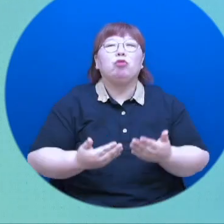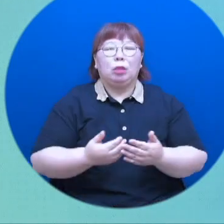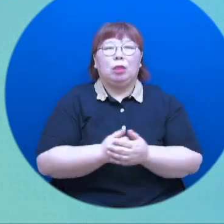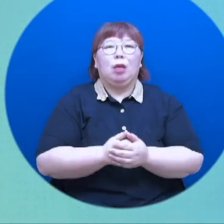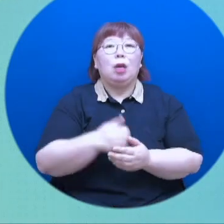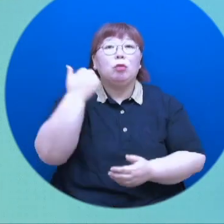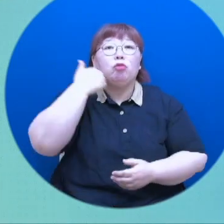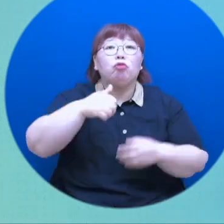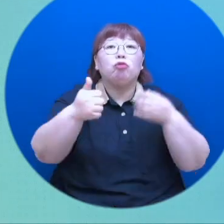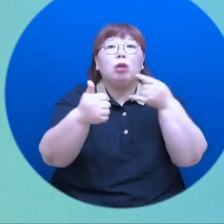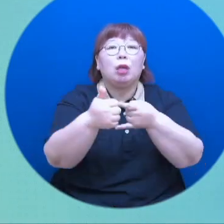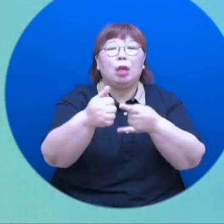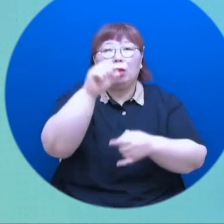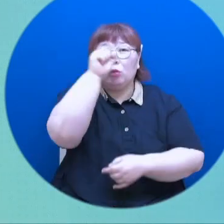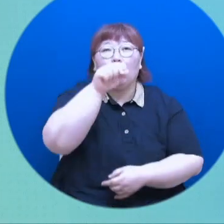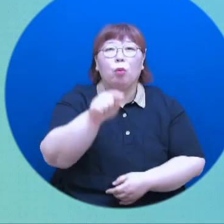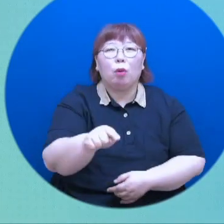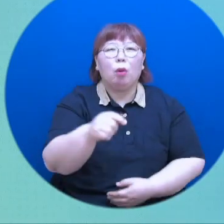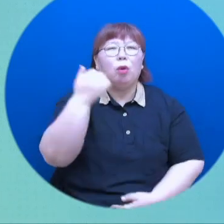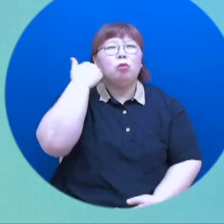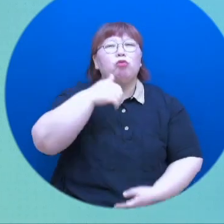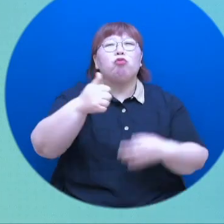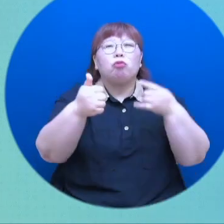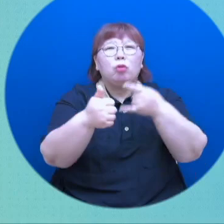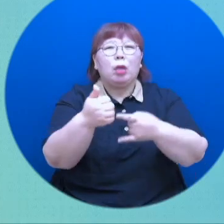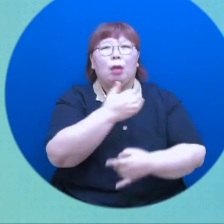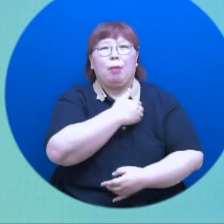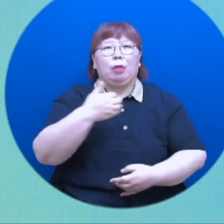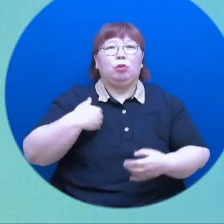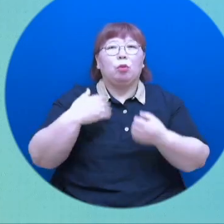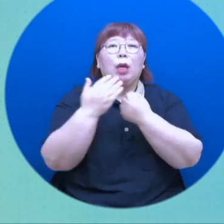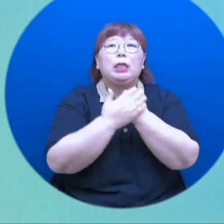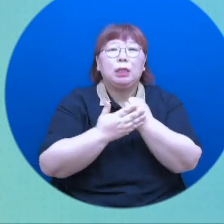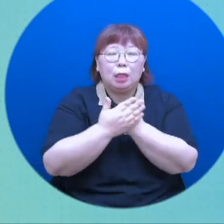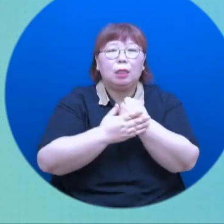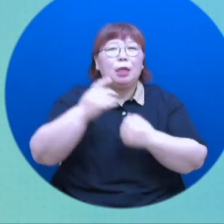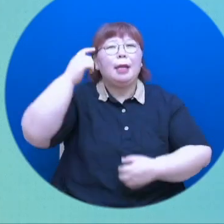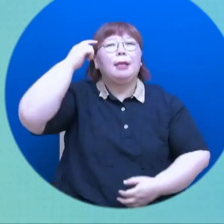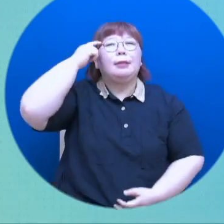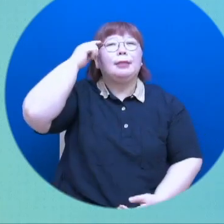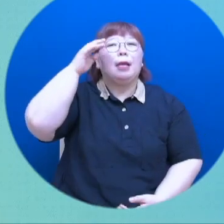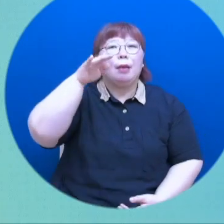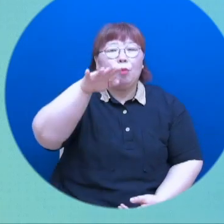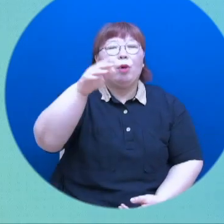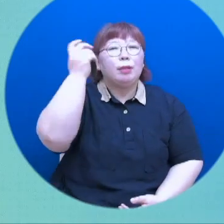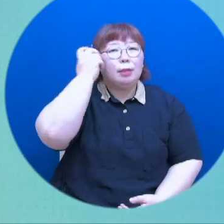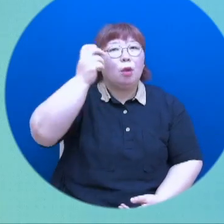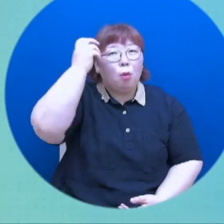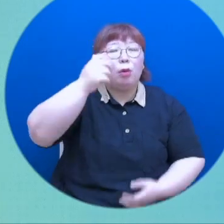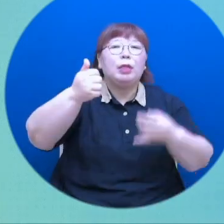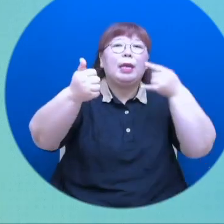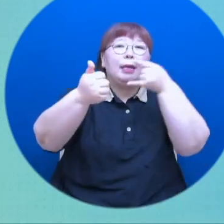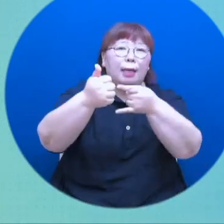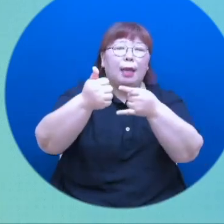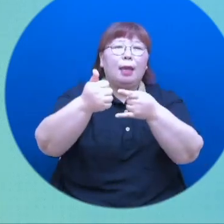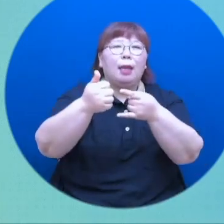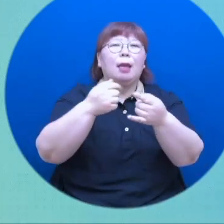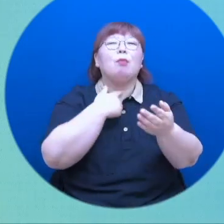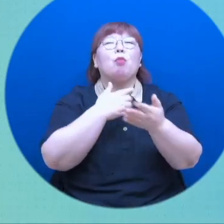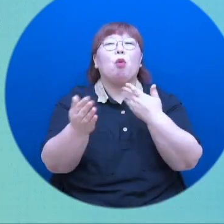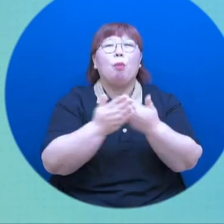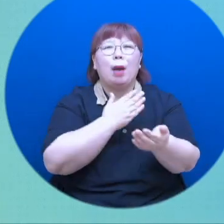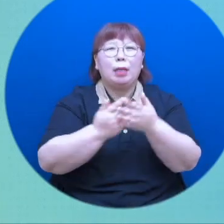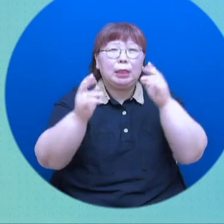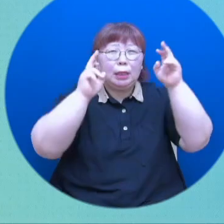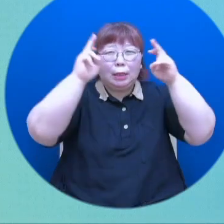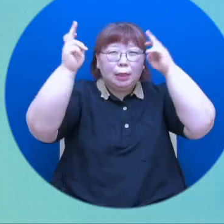누구에게 좋은 것으로, 누구에게 만족한 은혜를? 사모하는 영혼에게. 목마른 사슴이